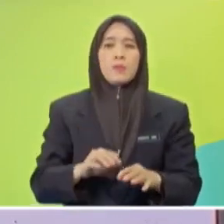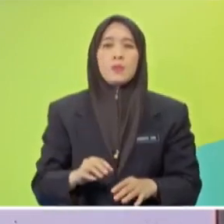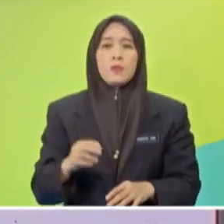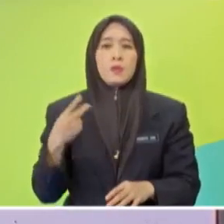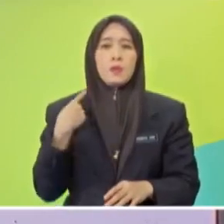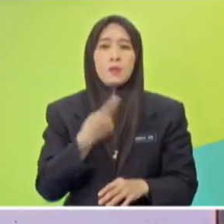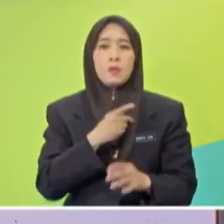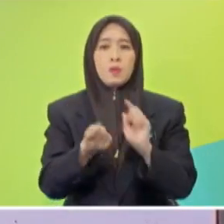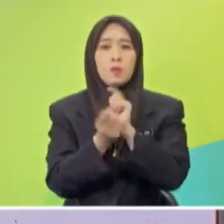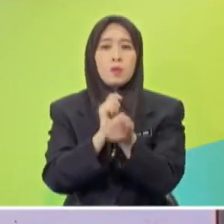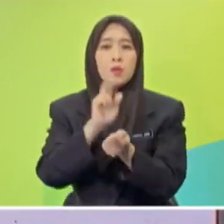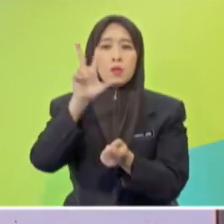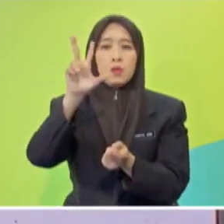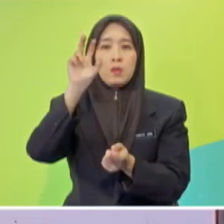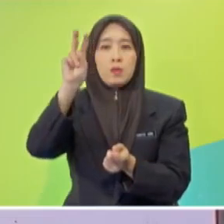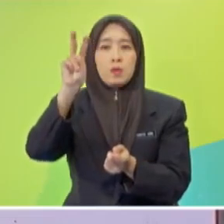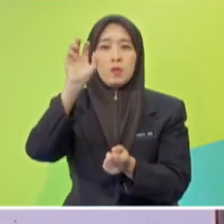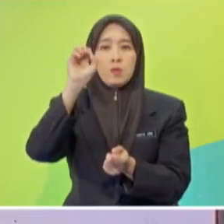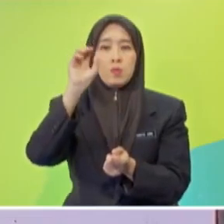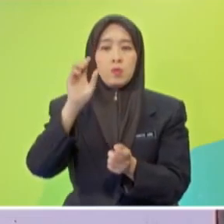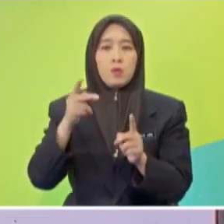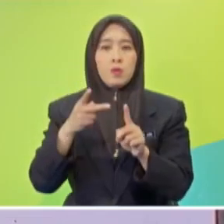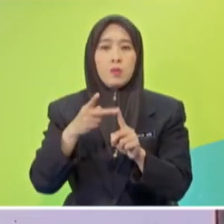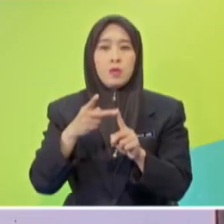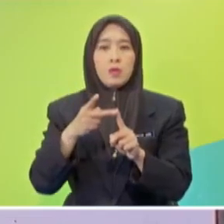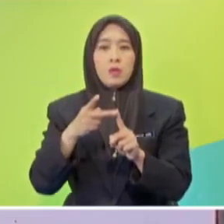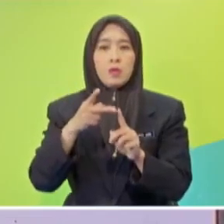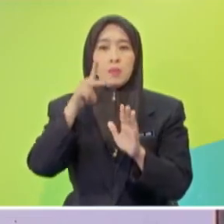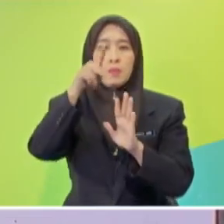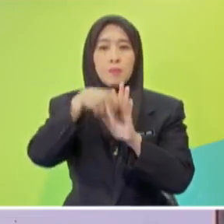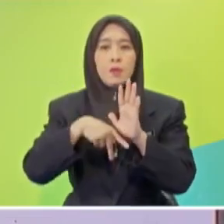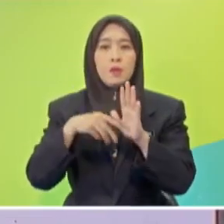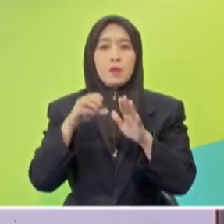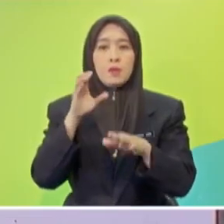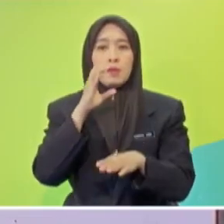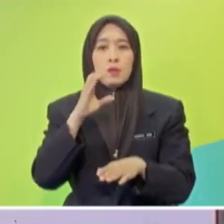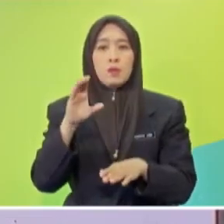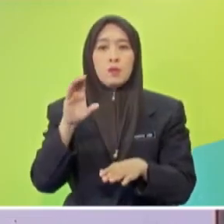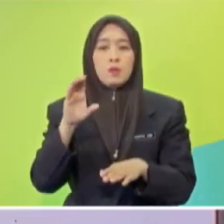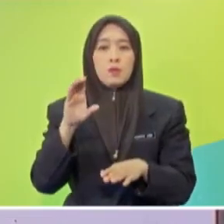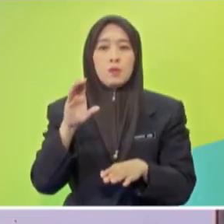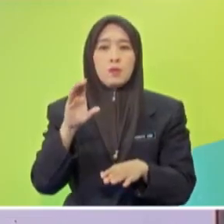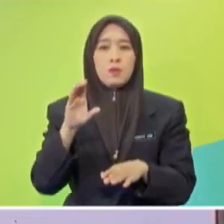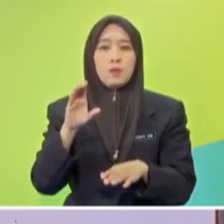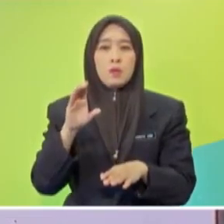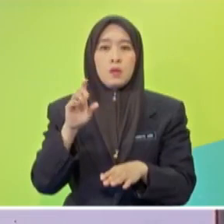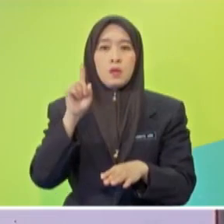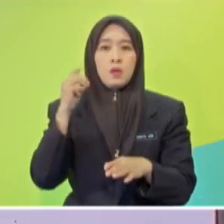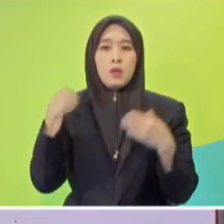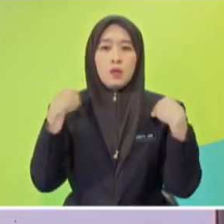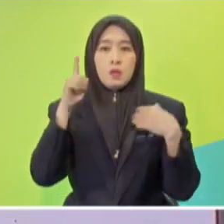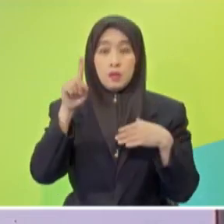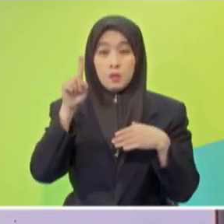kepada per 100 Oke ya jadi pengangkut di bagian atas ada satu Shiva